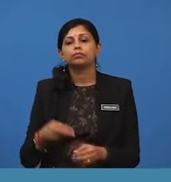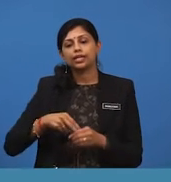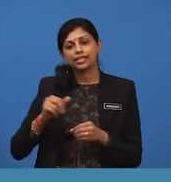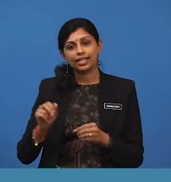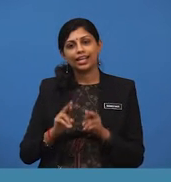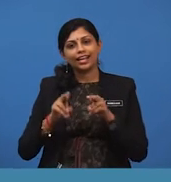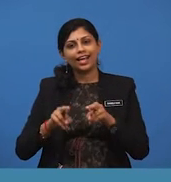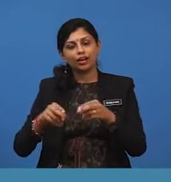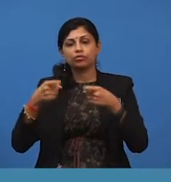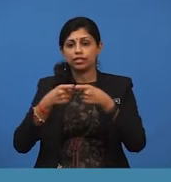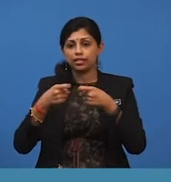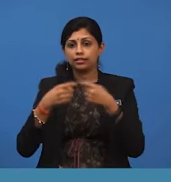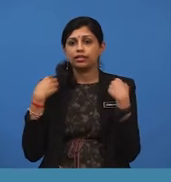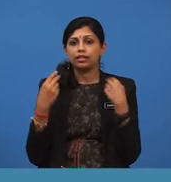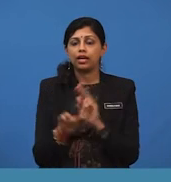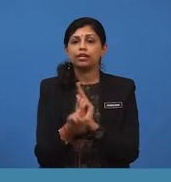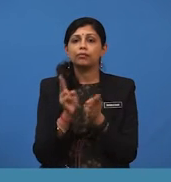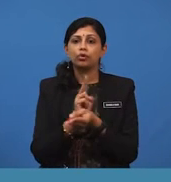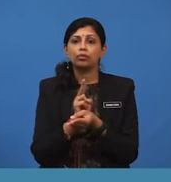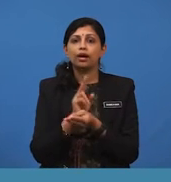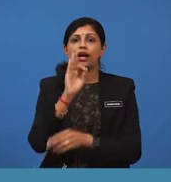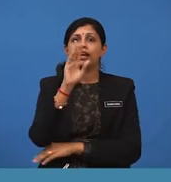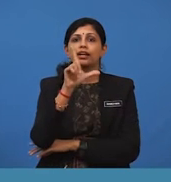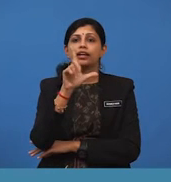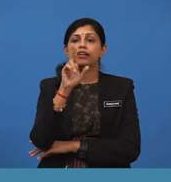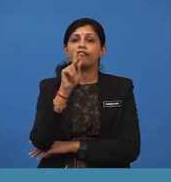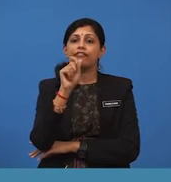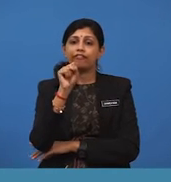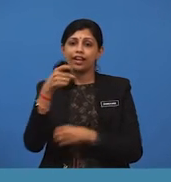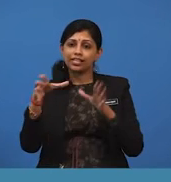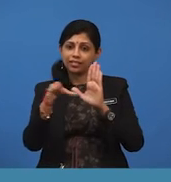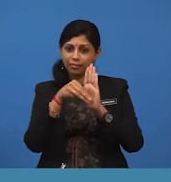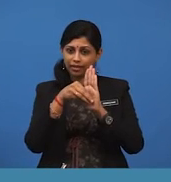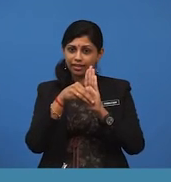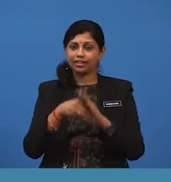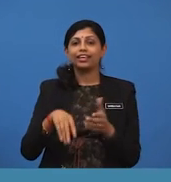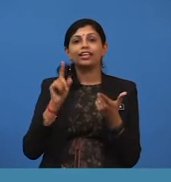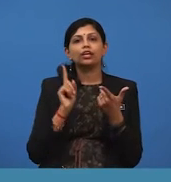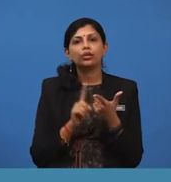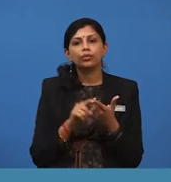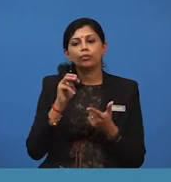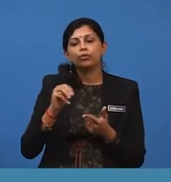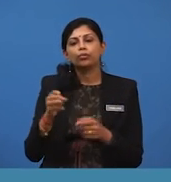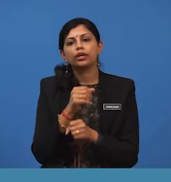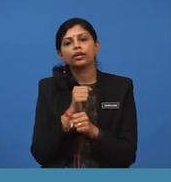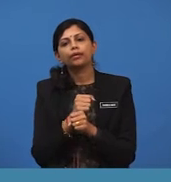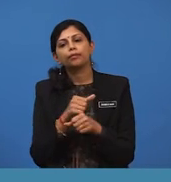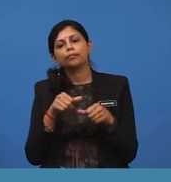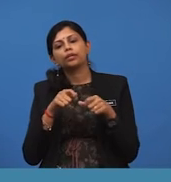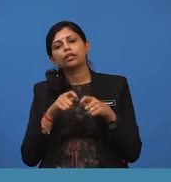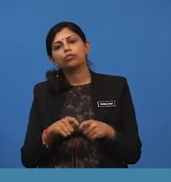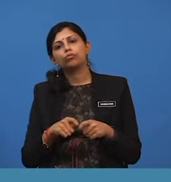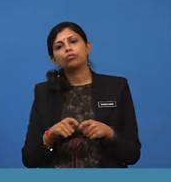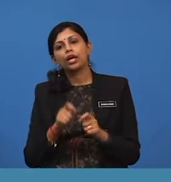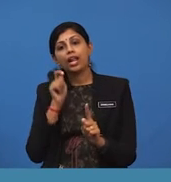penghasilan arus elektrik kerana terdapat perubahan flux magnet. Yang kedua, murid-murid